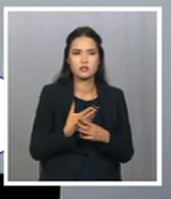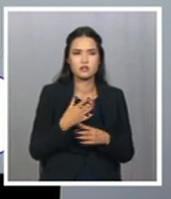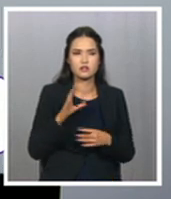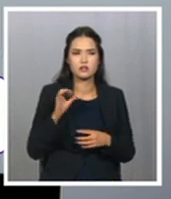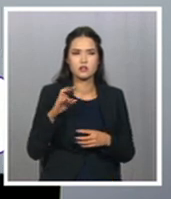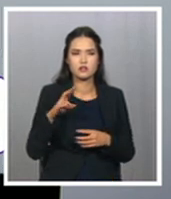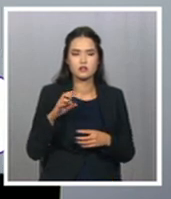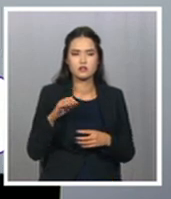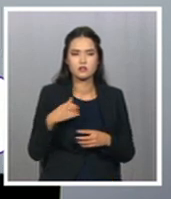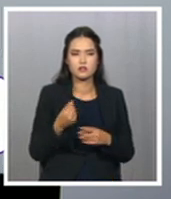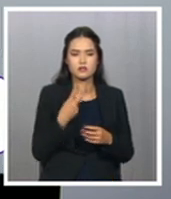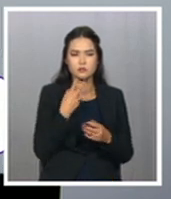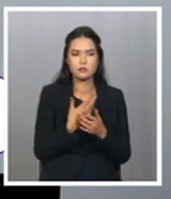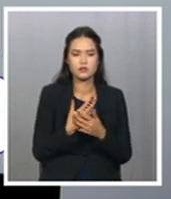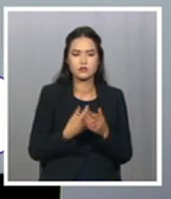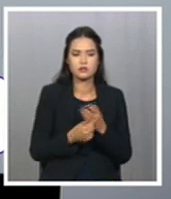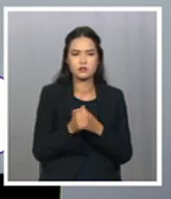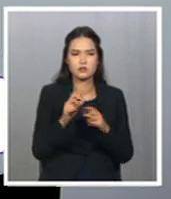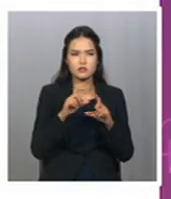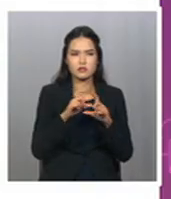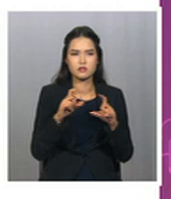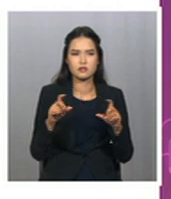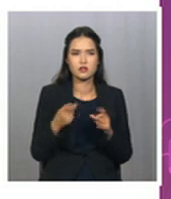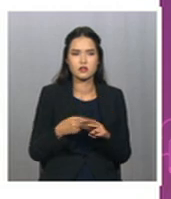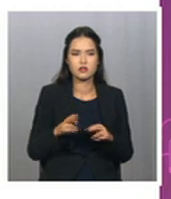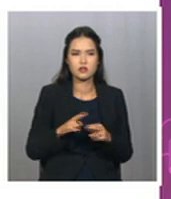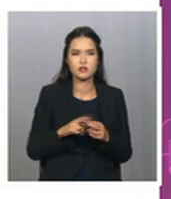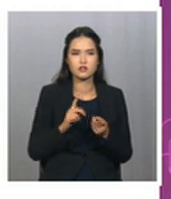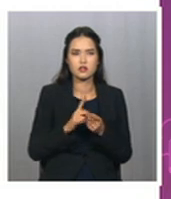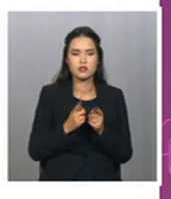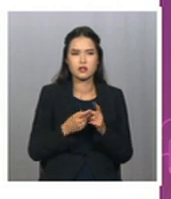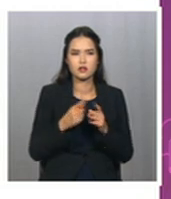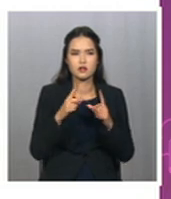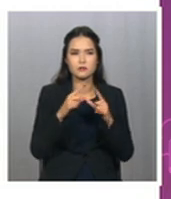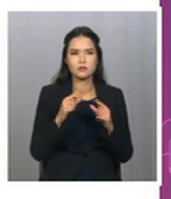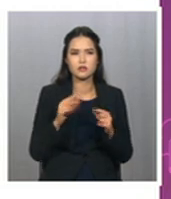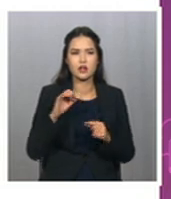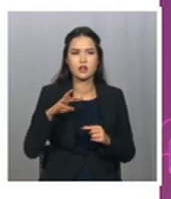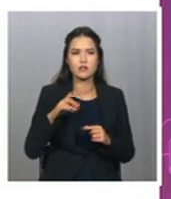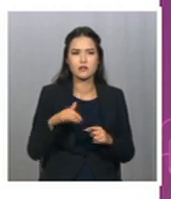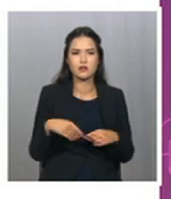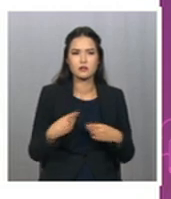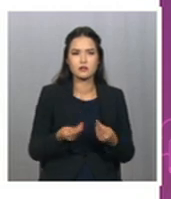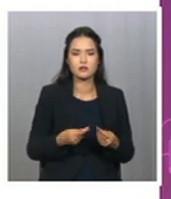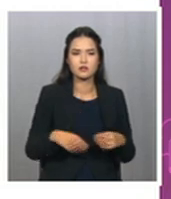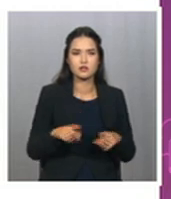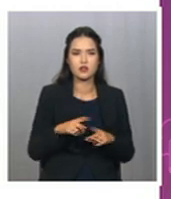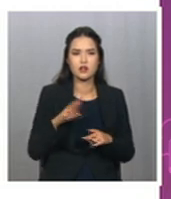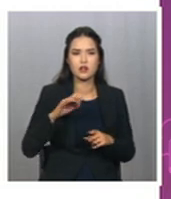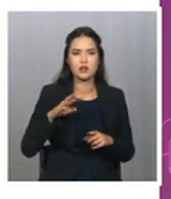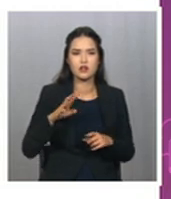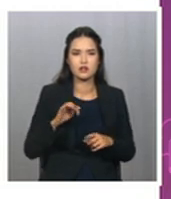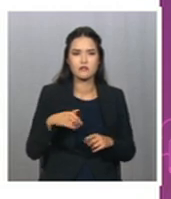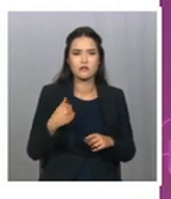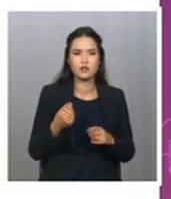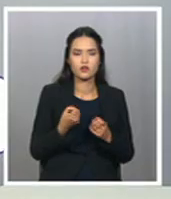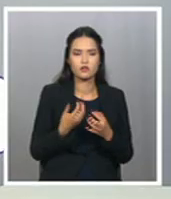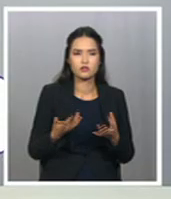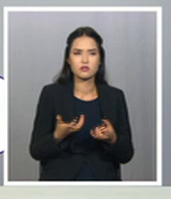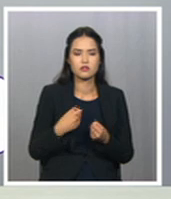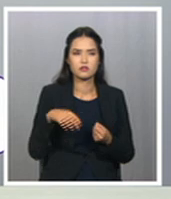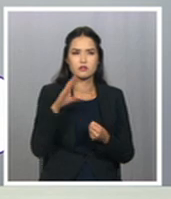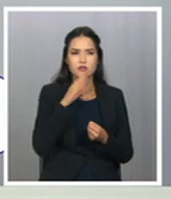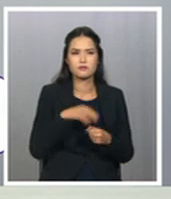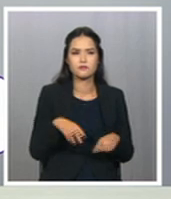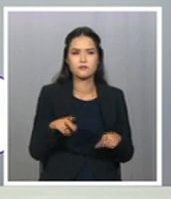максимал ығысу шамасы. Сәйкесінше бұрылу бұрышы бізде альфаны беріп отыр. Бұл жерде біз косинус альфа түрінде аламыз.